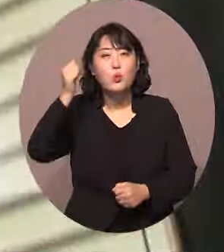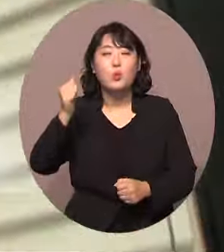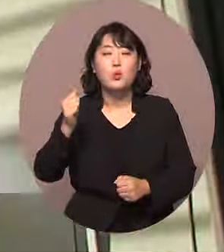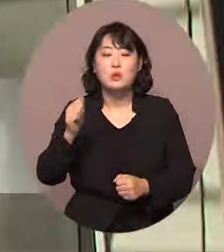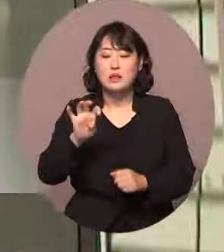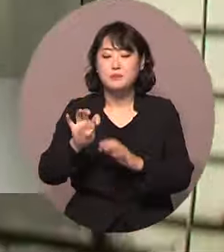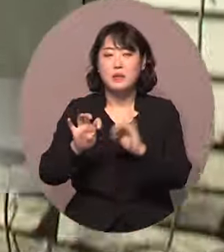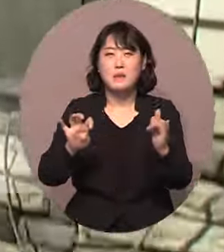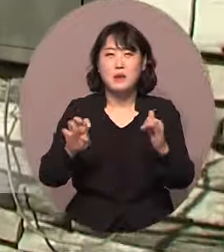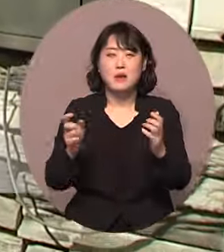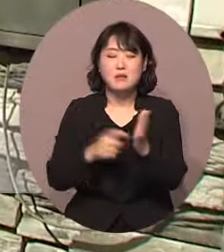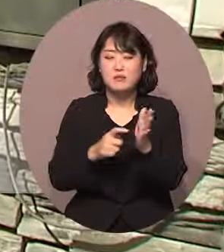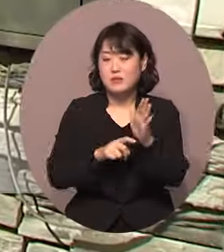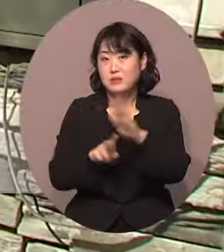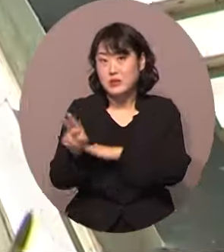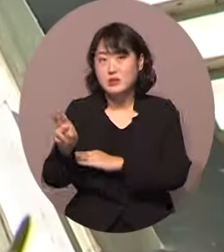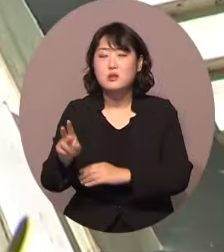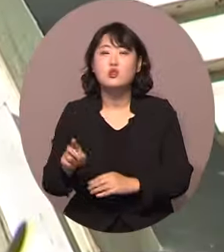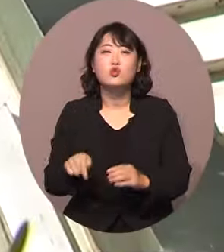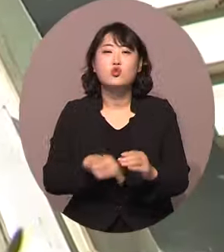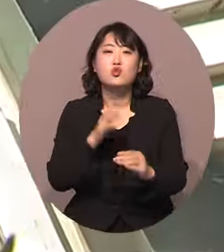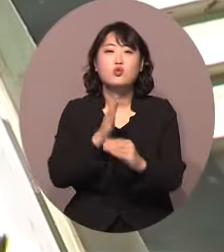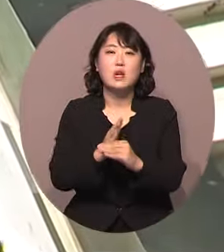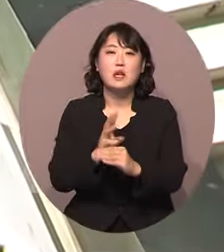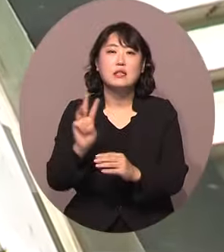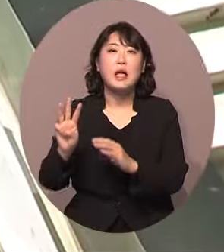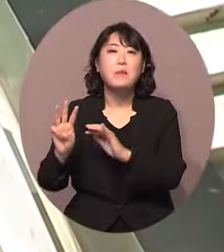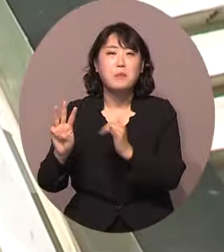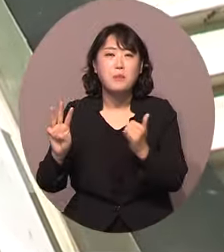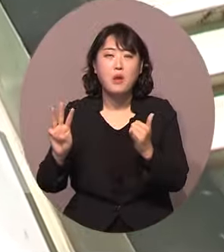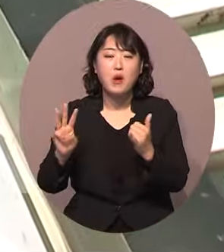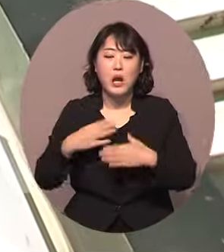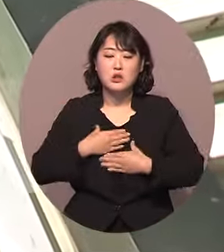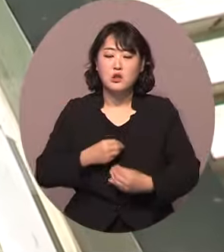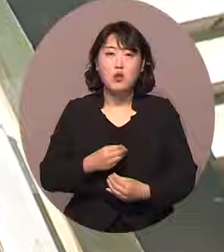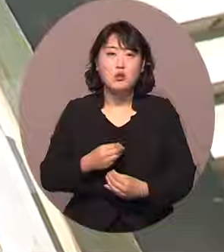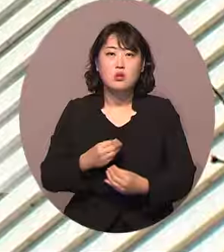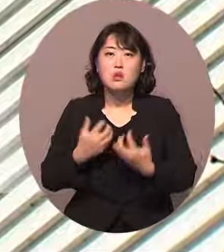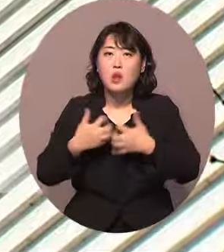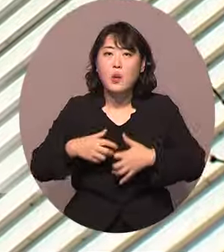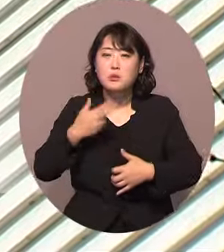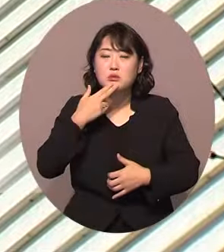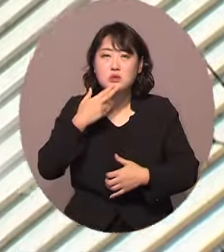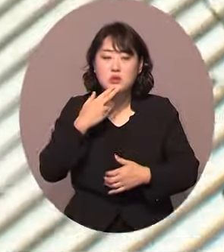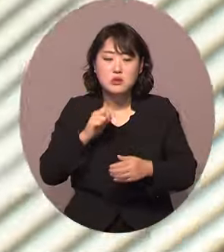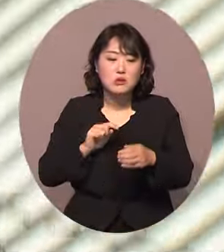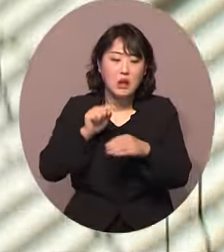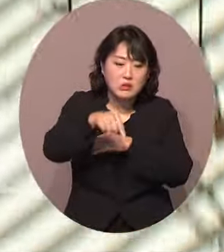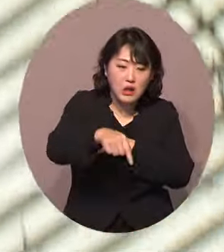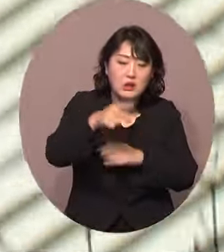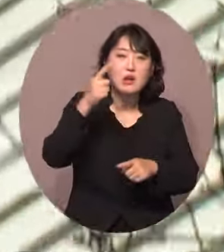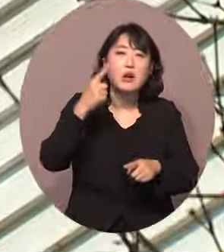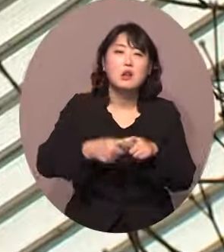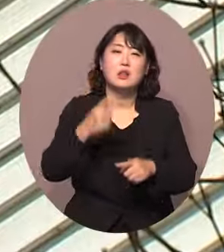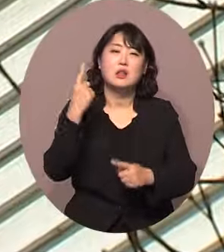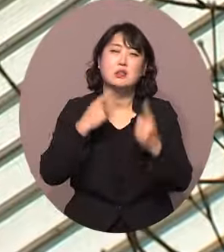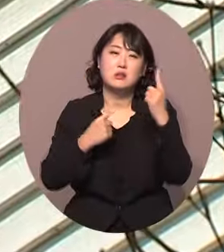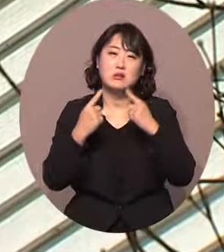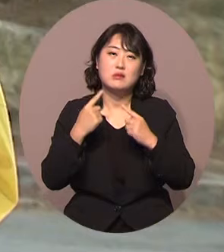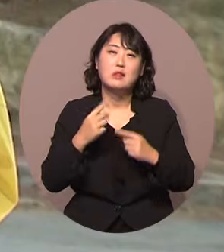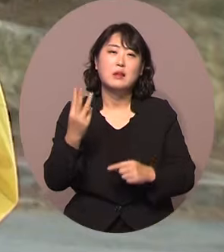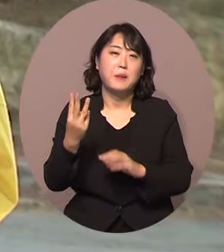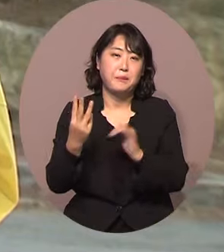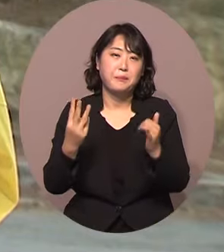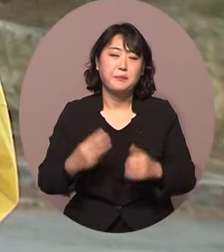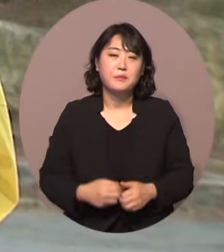몸을 피했는데이 가운데 세명은 안전장치도 없이 완강기를 이용해 탈출하려다가 다쳤습니다